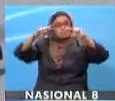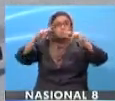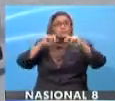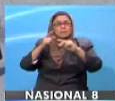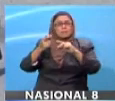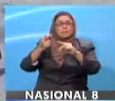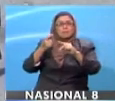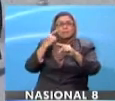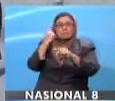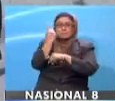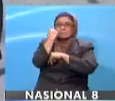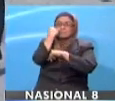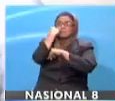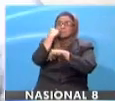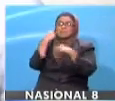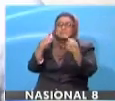memberangsangkan.